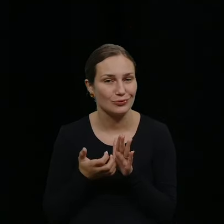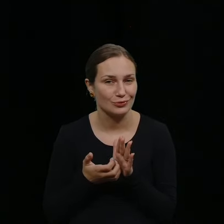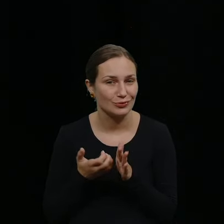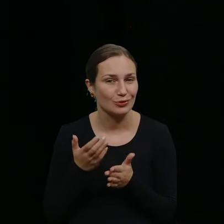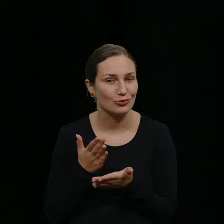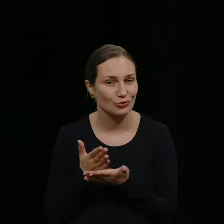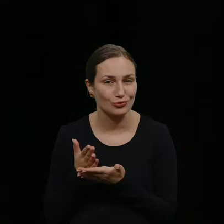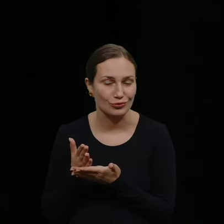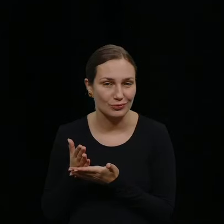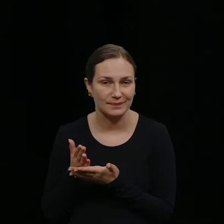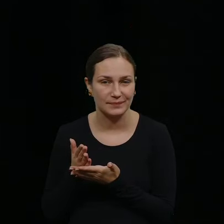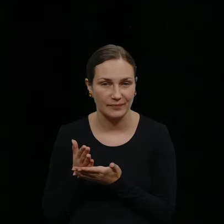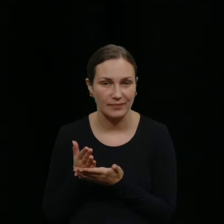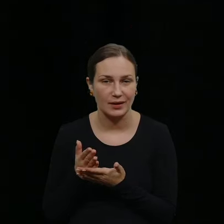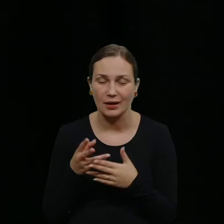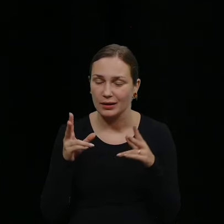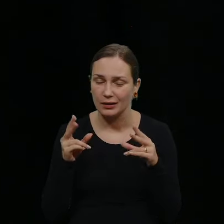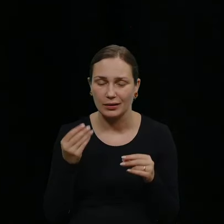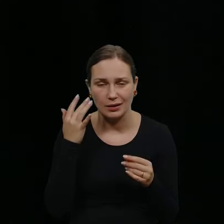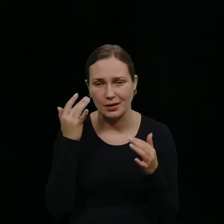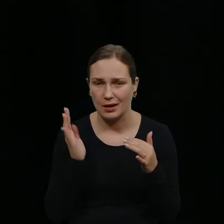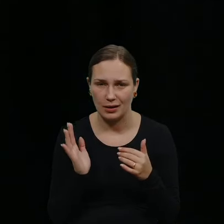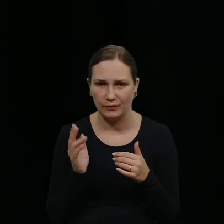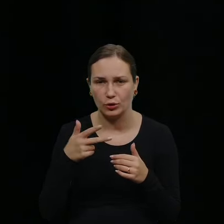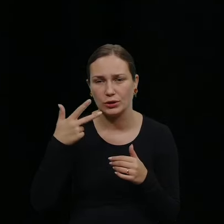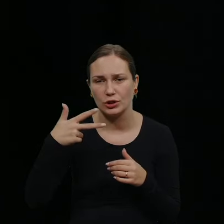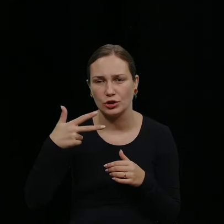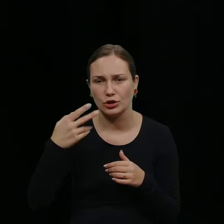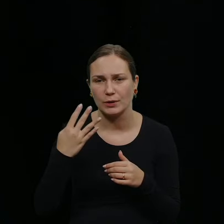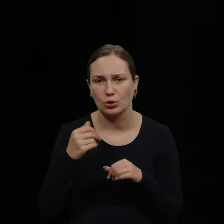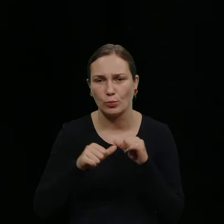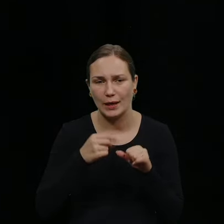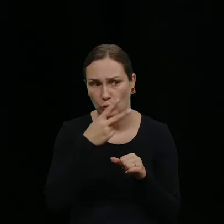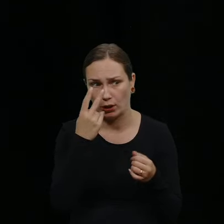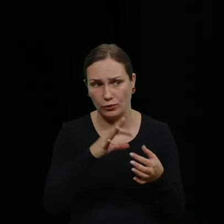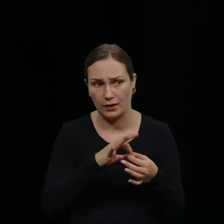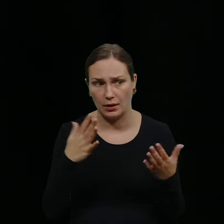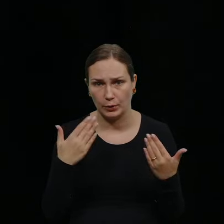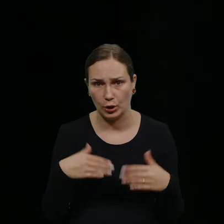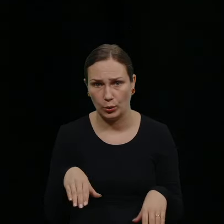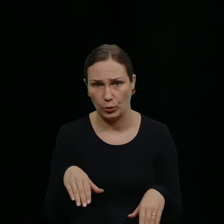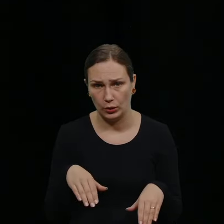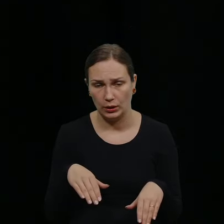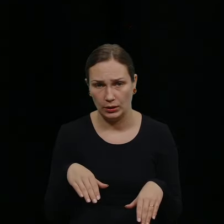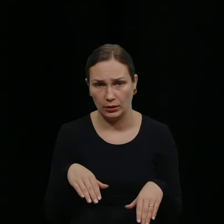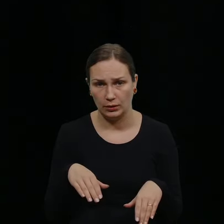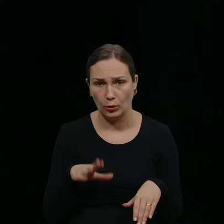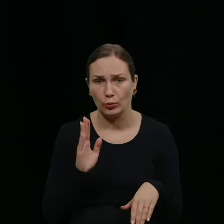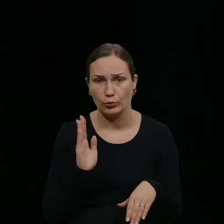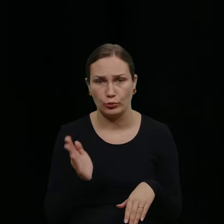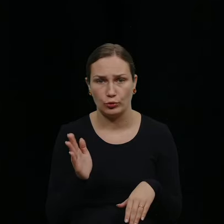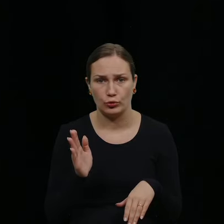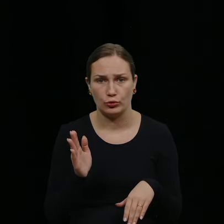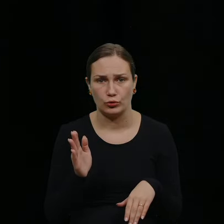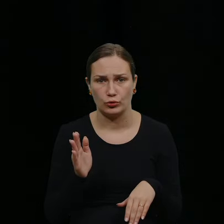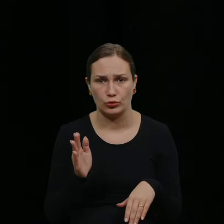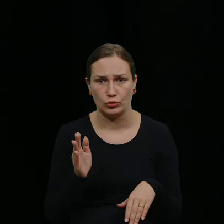pasigendu asmeniškai ir tikrai negalvojau, kad po 34 nepriklausomybės metų rasiu tokių